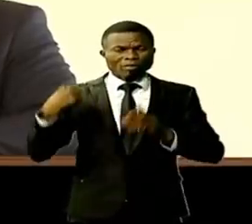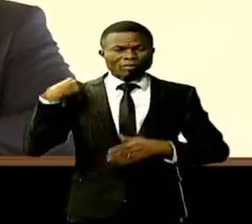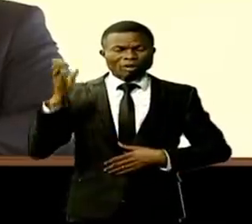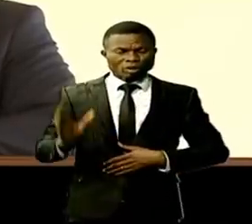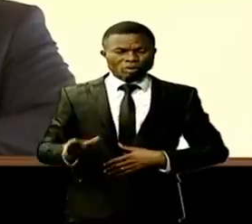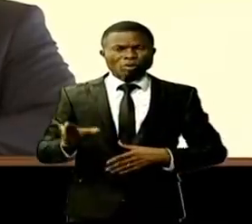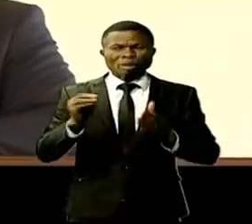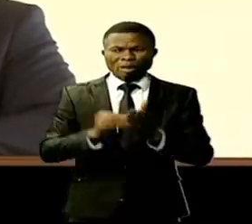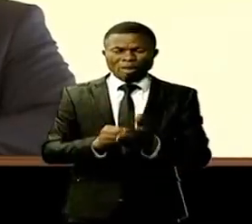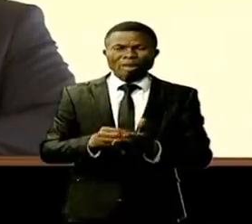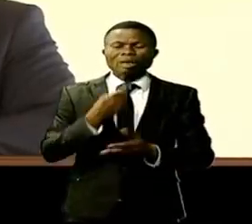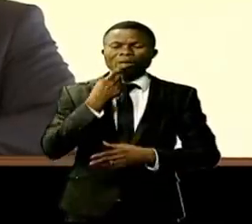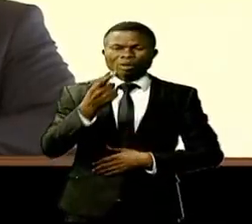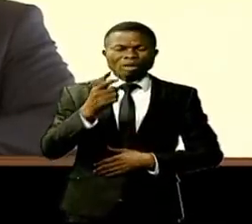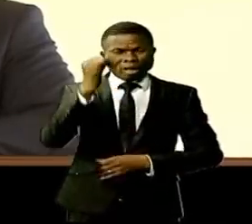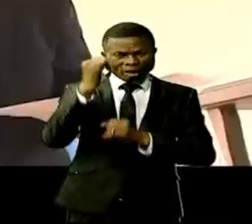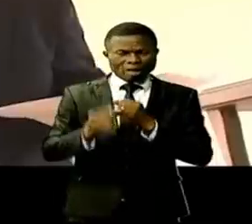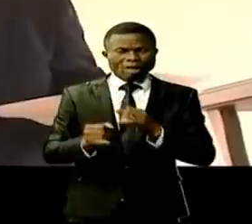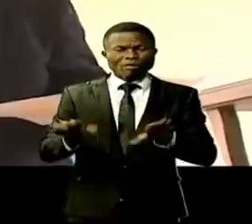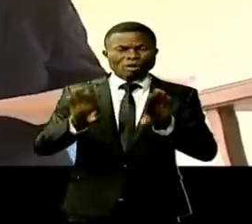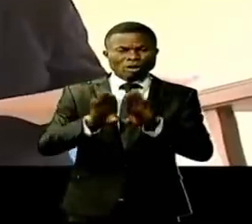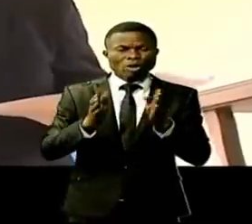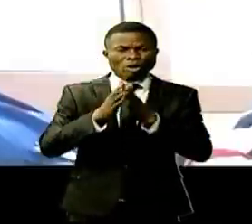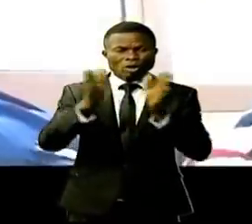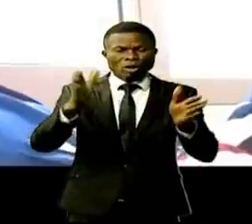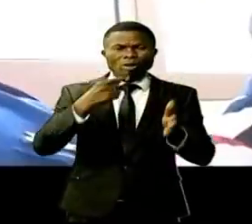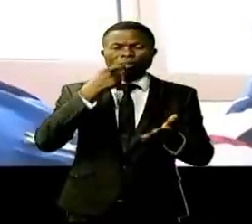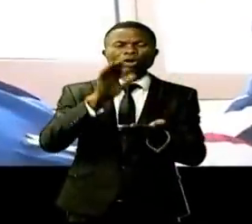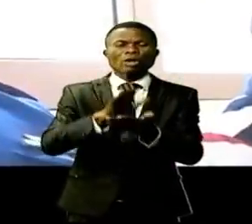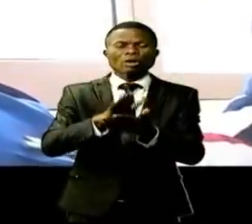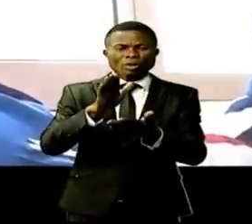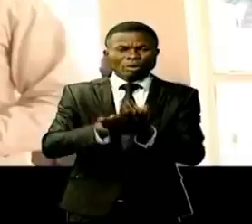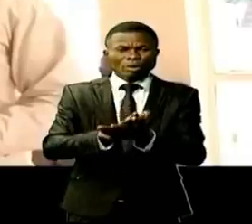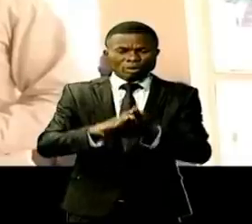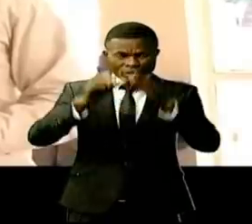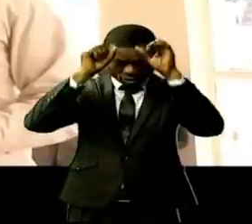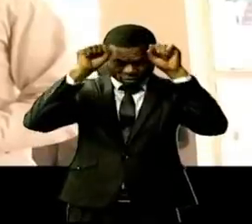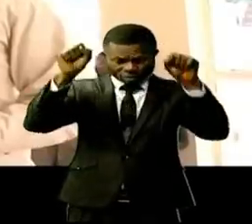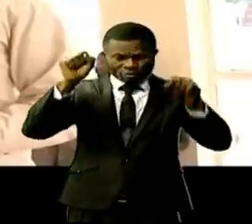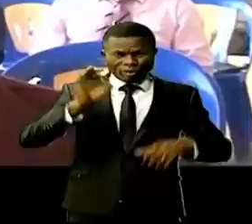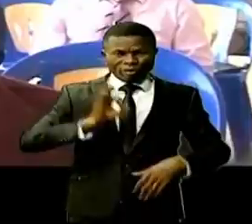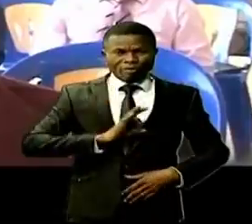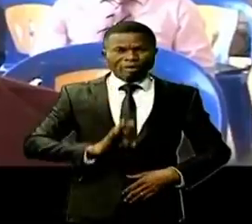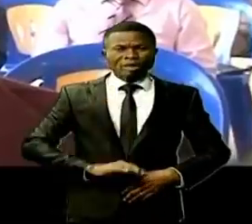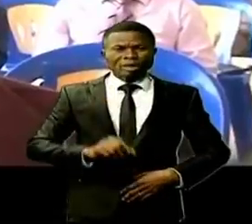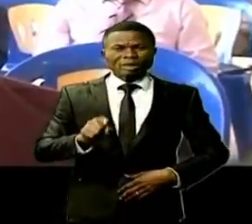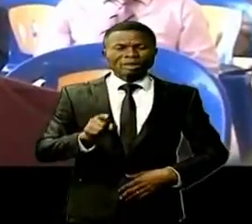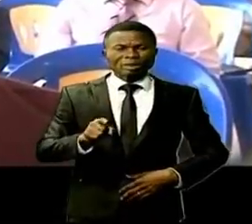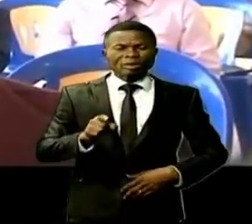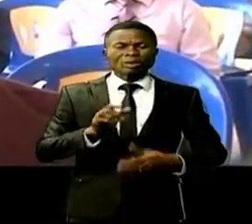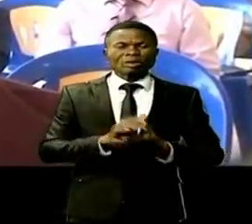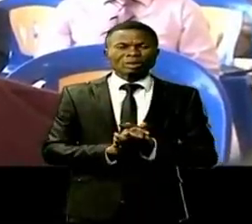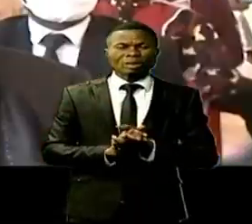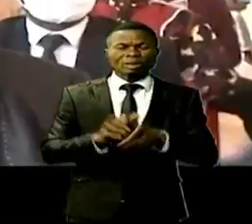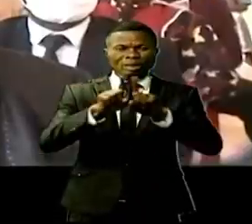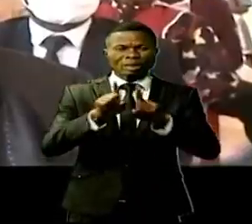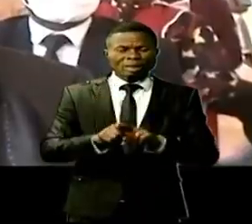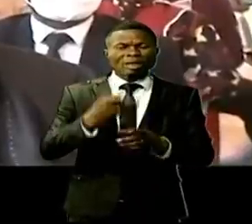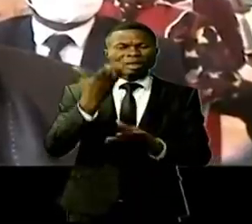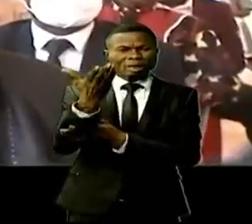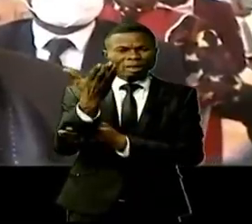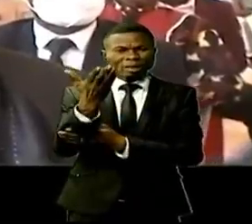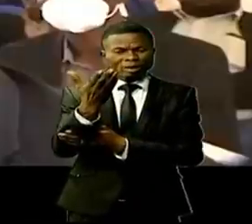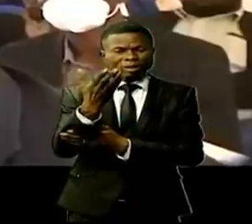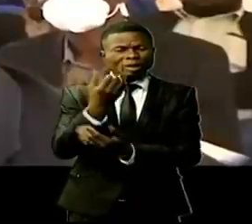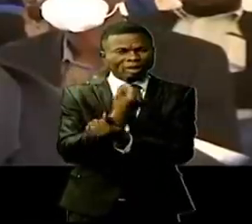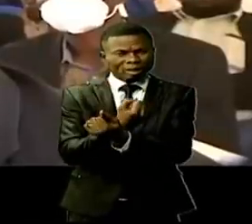Christian Pitanga procède à sa clôture officielle en rendant ses hommages au chef de l'État Félix-Antoine Tshisekedi Tshilombo et son appel au